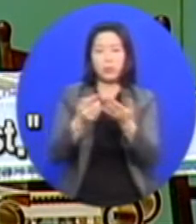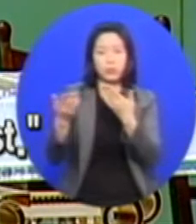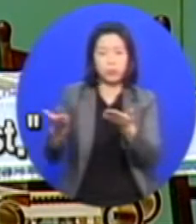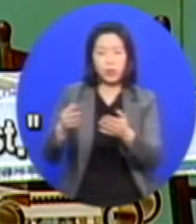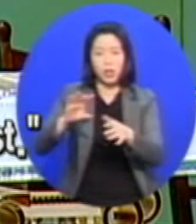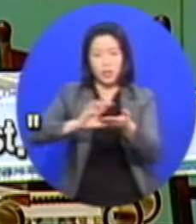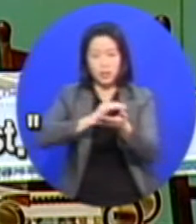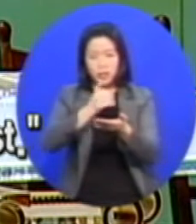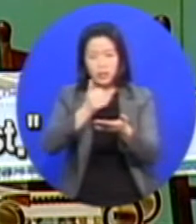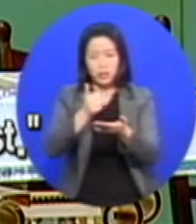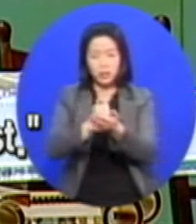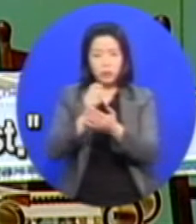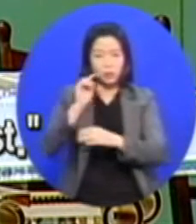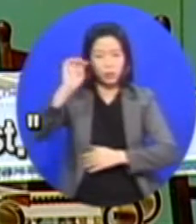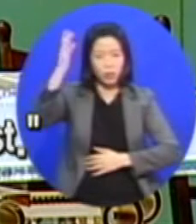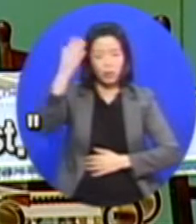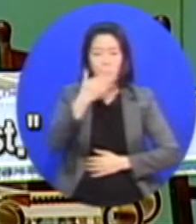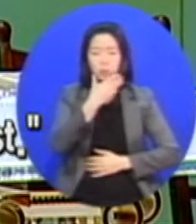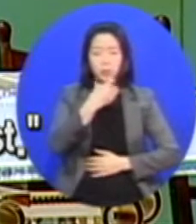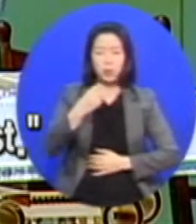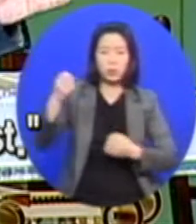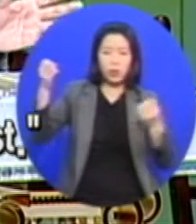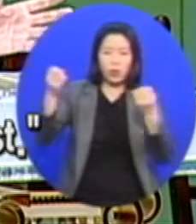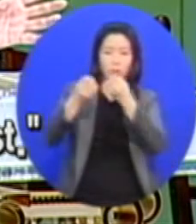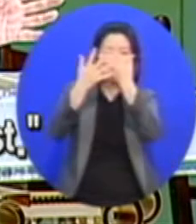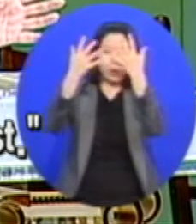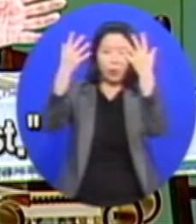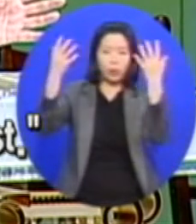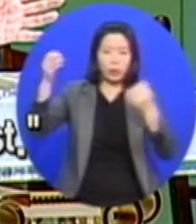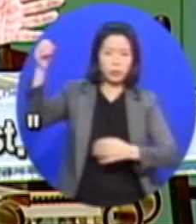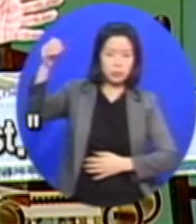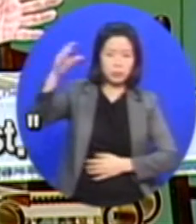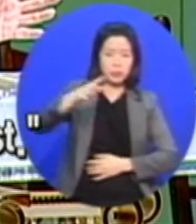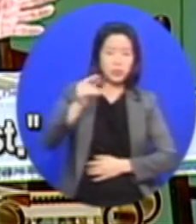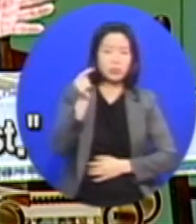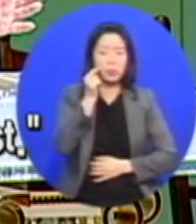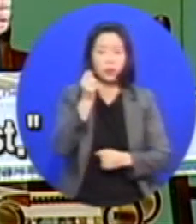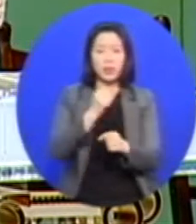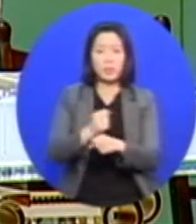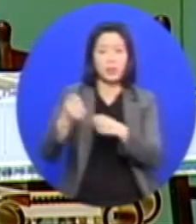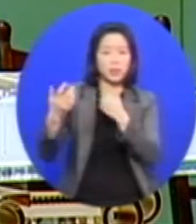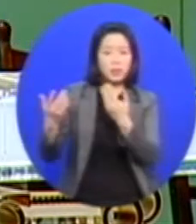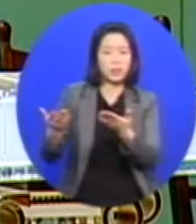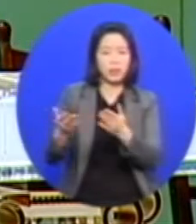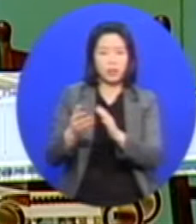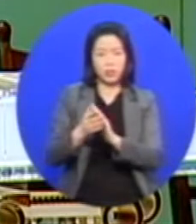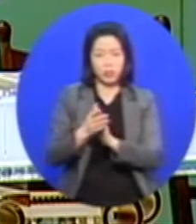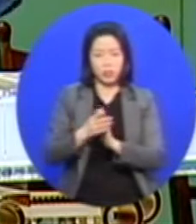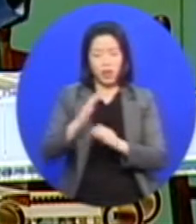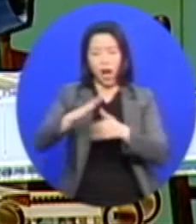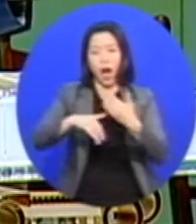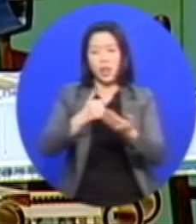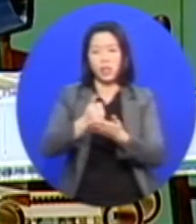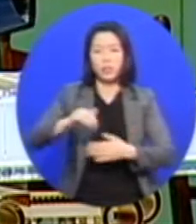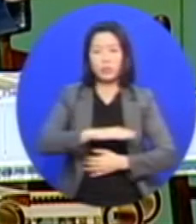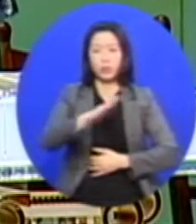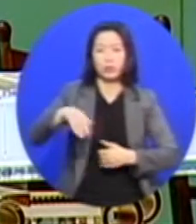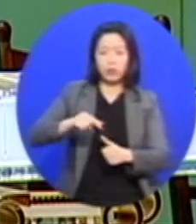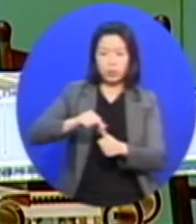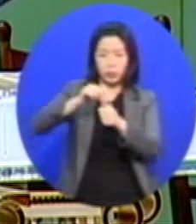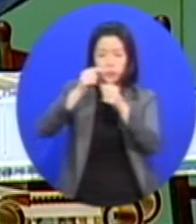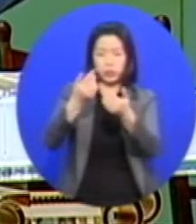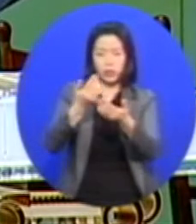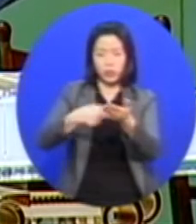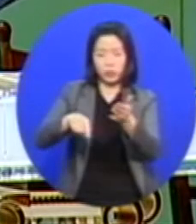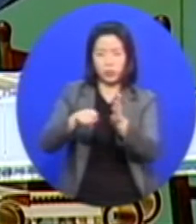그리스도의 영광의 복음의 광채가 비치지 못하게 하려 않습니다 하나님은 우리를 구원하시려고 당신의